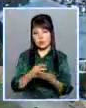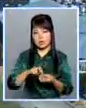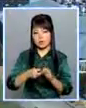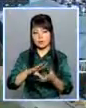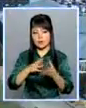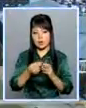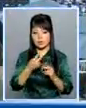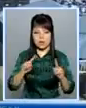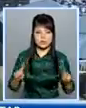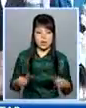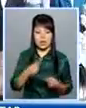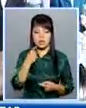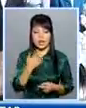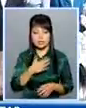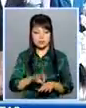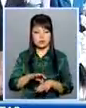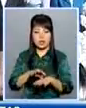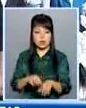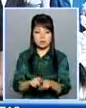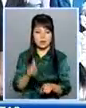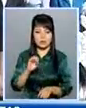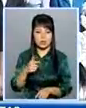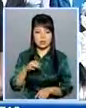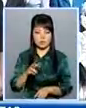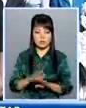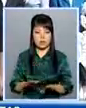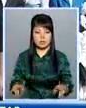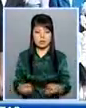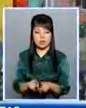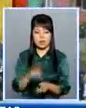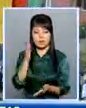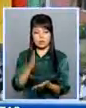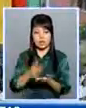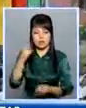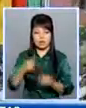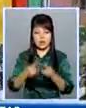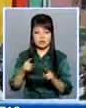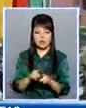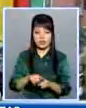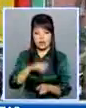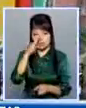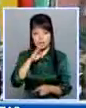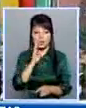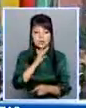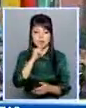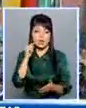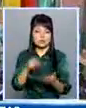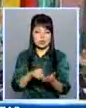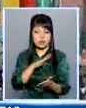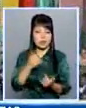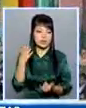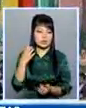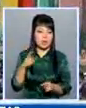мәселелерді қуаттайды. Лекция барысында осы өңірдегі Бегім ана балабақшасы тікелей байланысқа шығып, ата-ана тарапынан сауалдар қойылды.